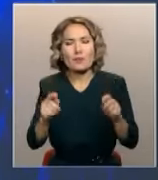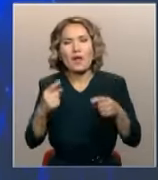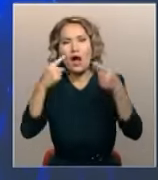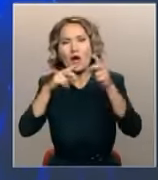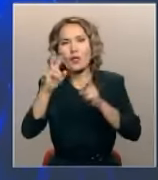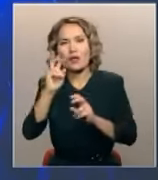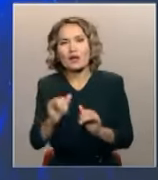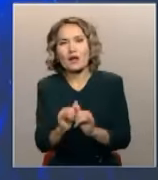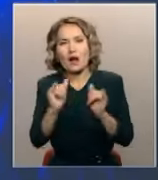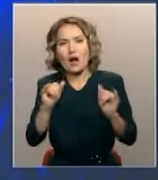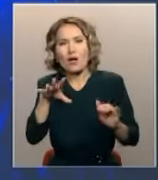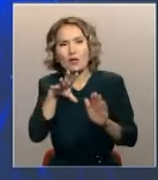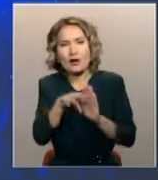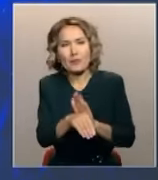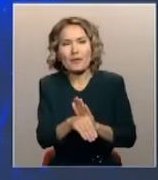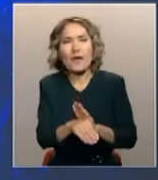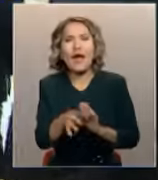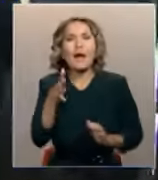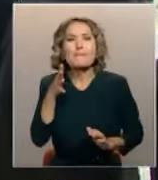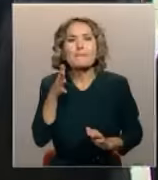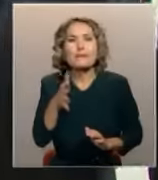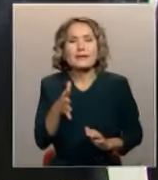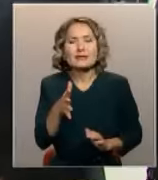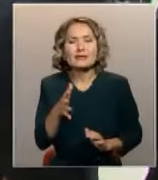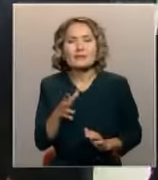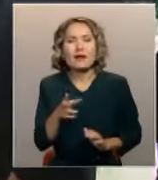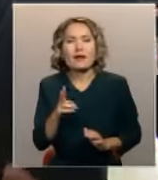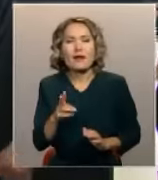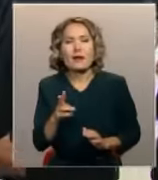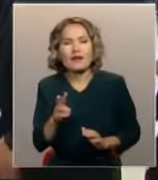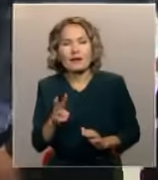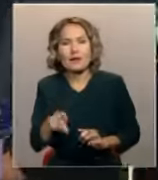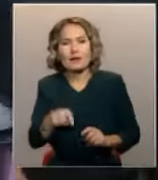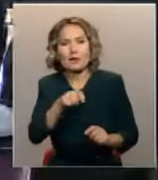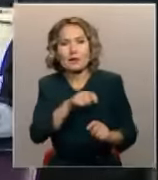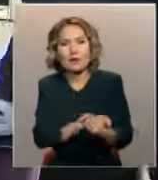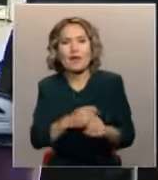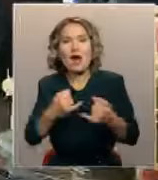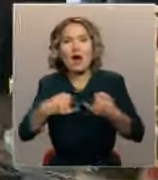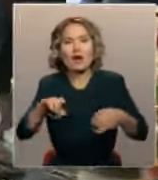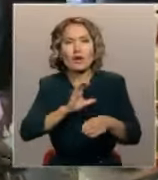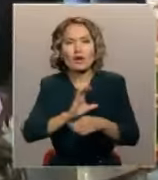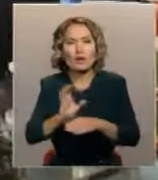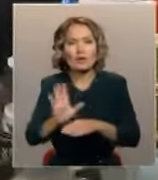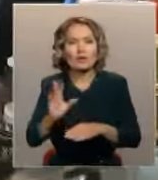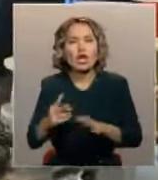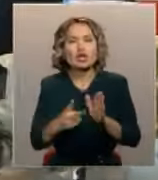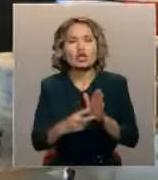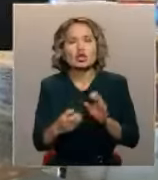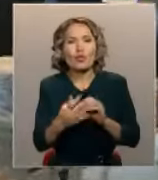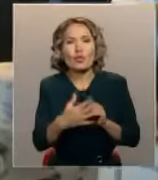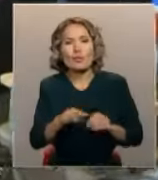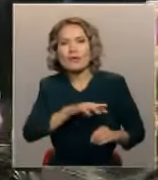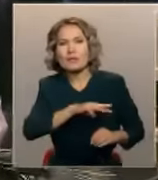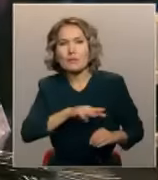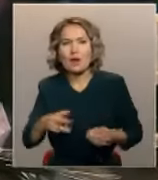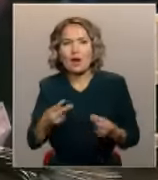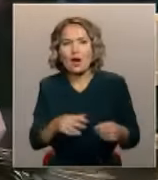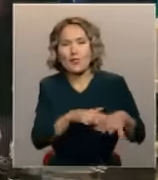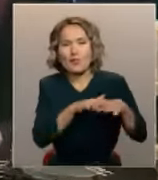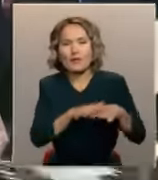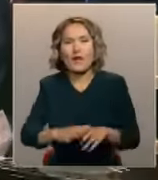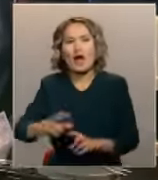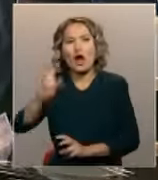енген кәсіпорынның қуаты жылына 5000 шақырым кабель шығаруға негізделген. 715 миллион теңге инвестиция салынған завод